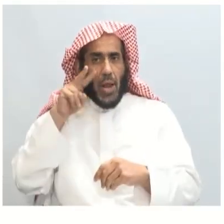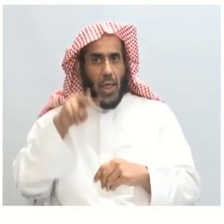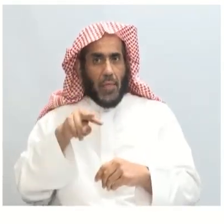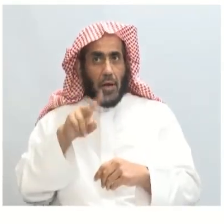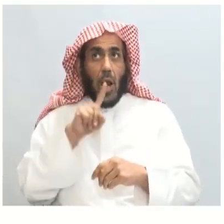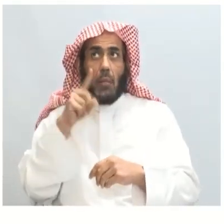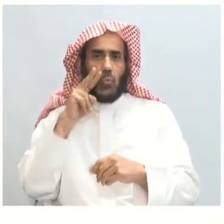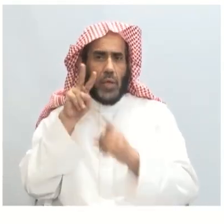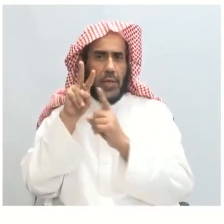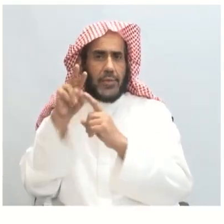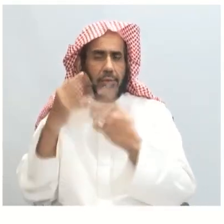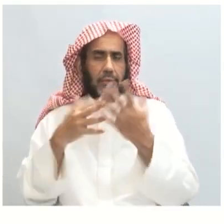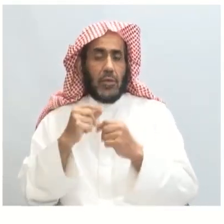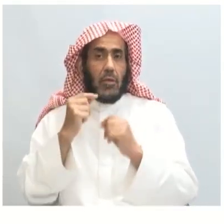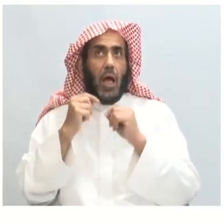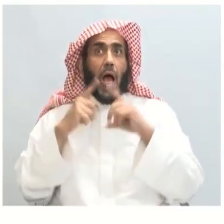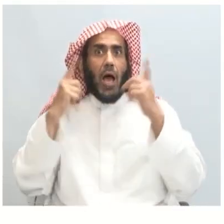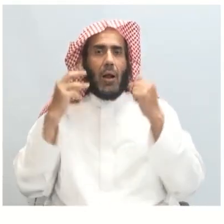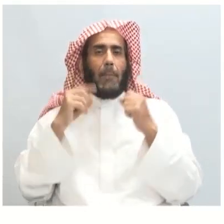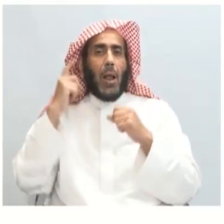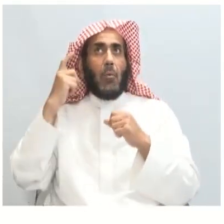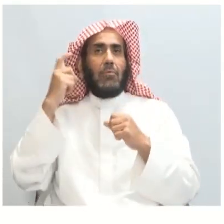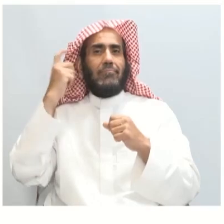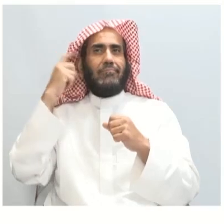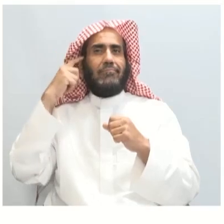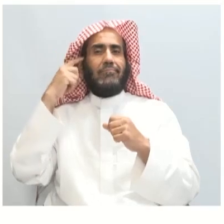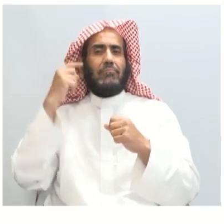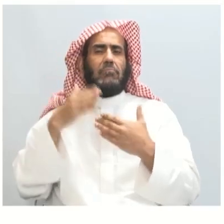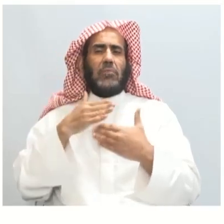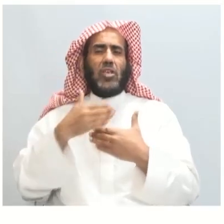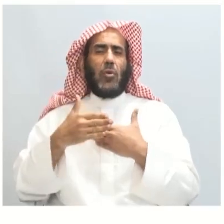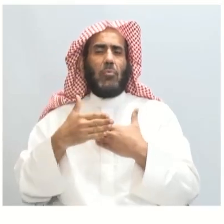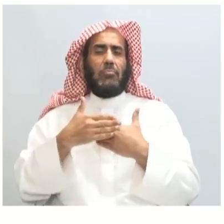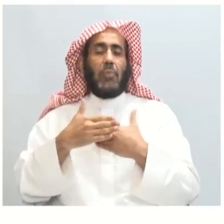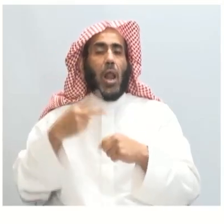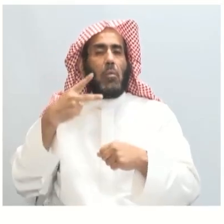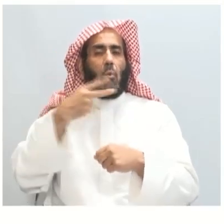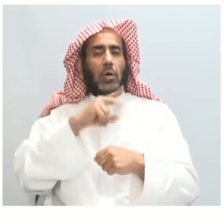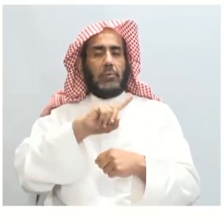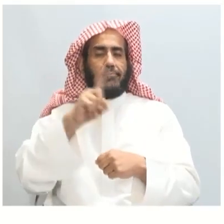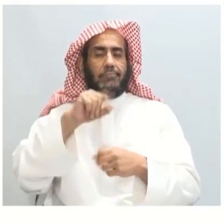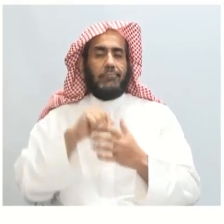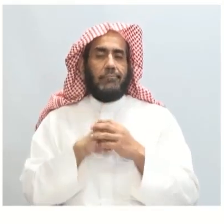للمتحدث اظهار ملامح الفهم تجنب ماذا المقاطعه